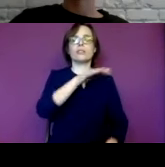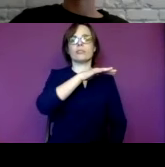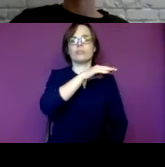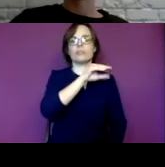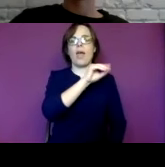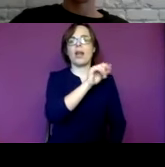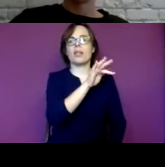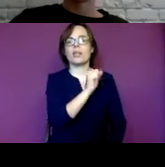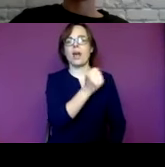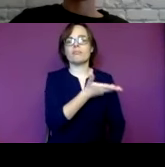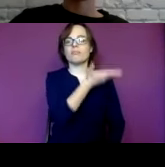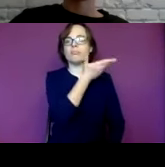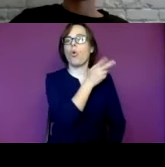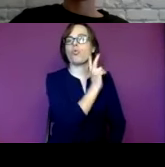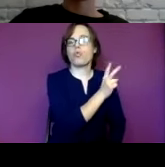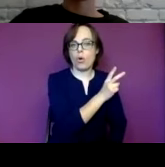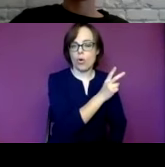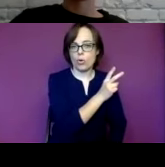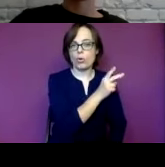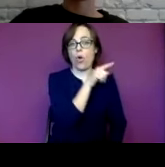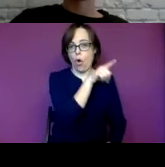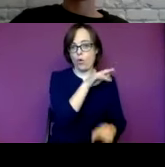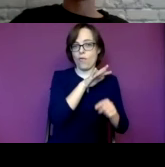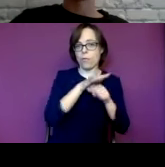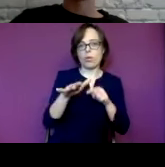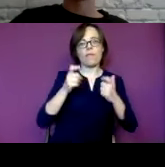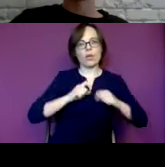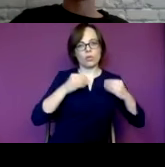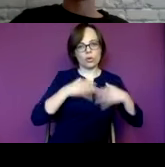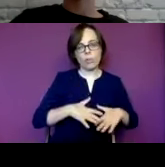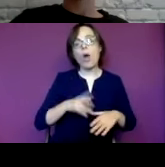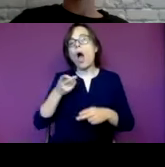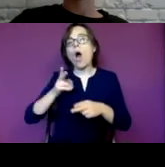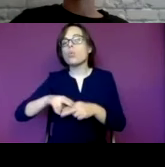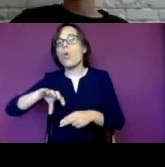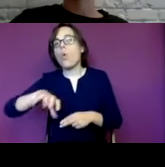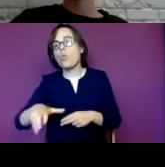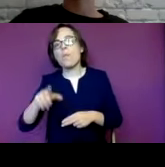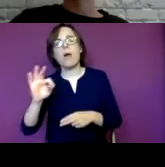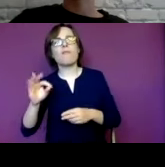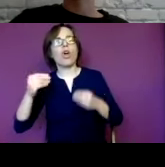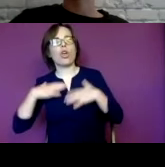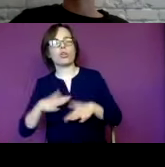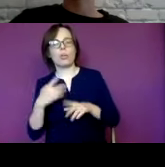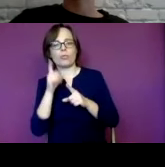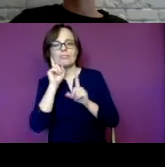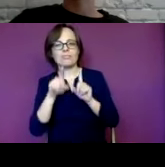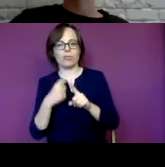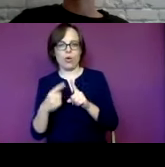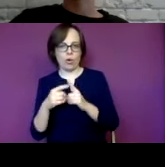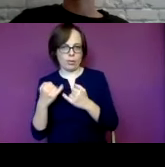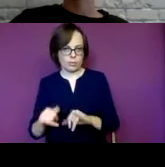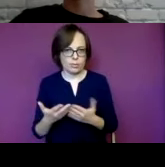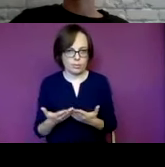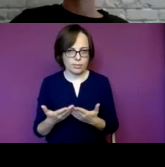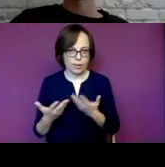jej tożsamość, a które grupy, prawda, tą tożsamość mają trochę inną, więc, no, jakby tutaj, no, wracając